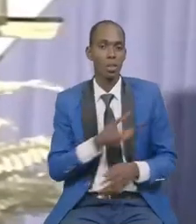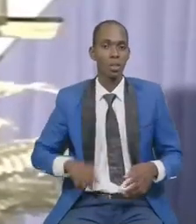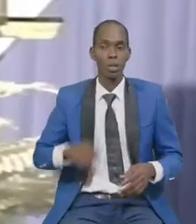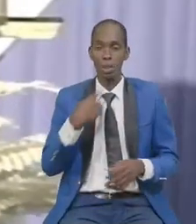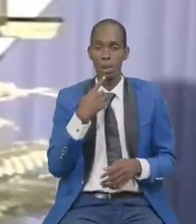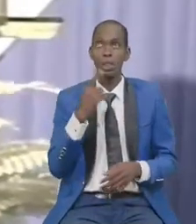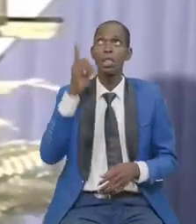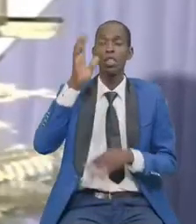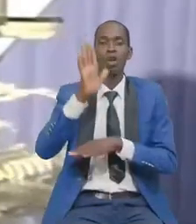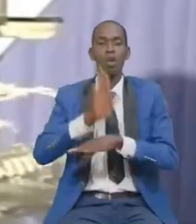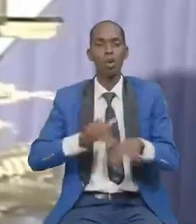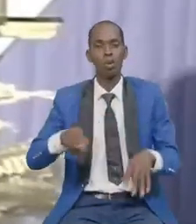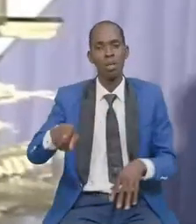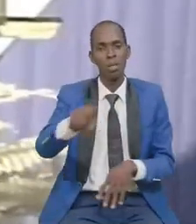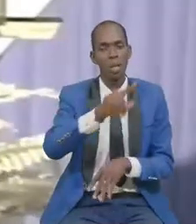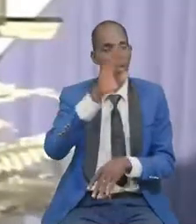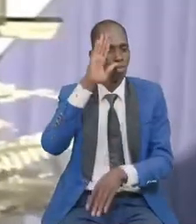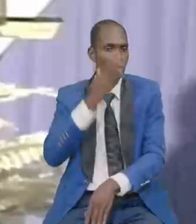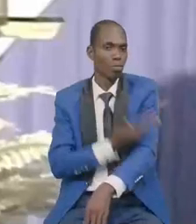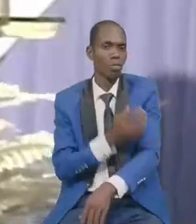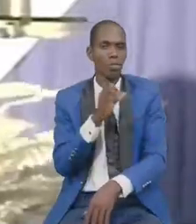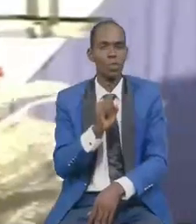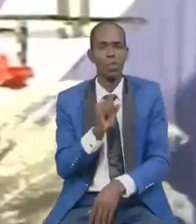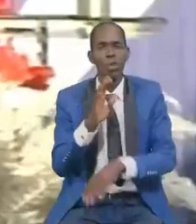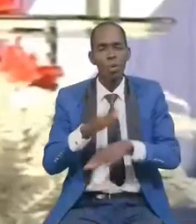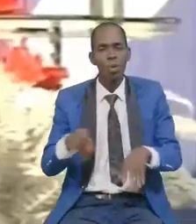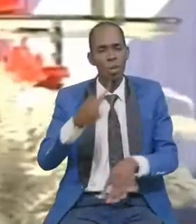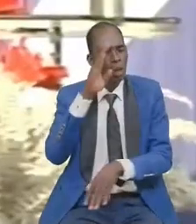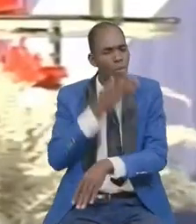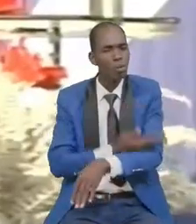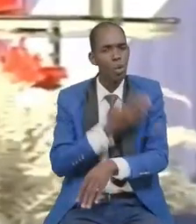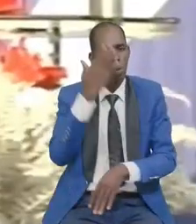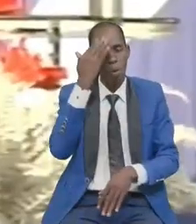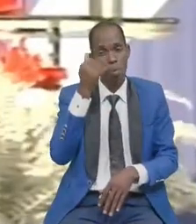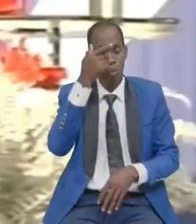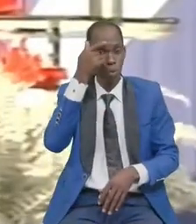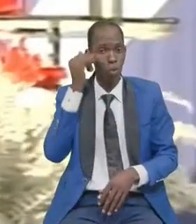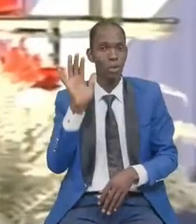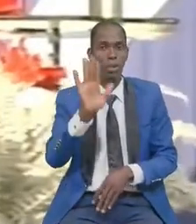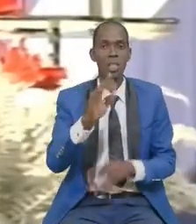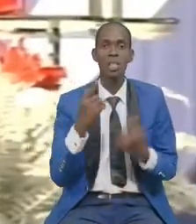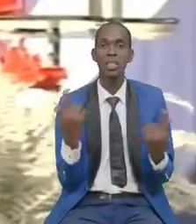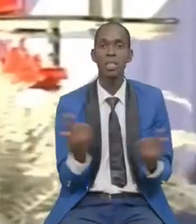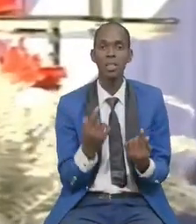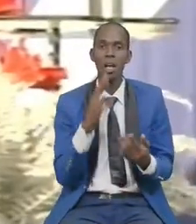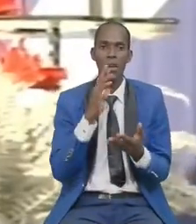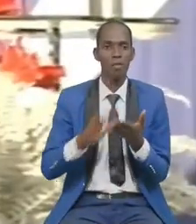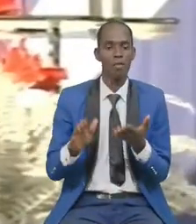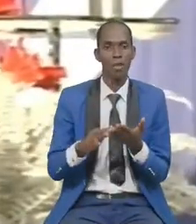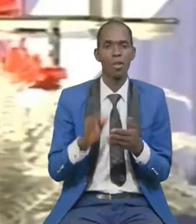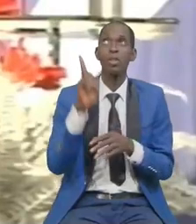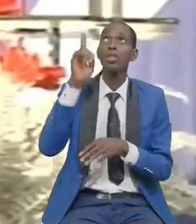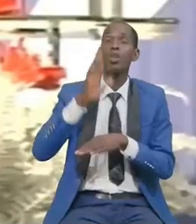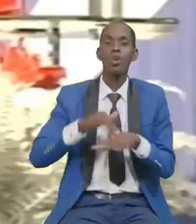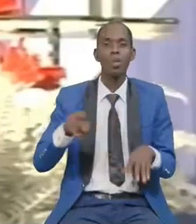fils. Il les appelle fils parce que leurs péchés sont pardonnés. Il les appelle fils parce